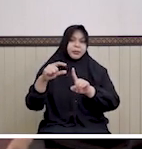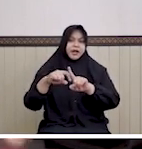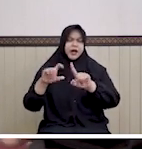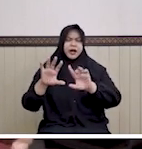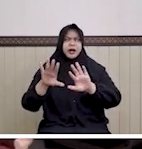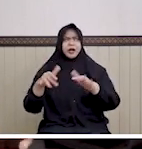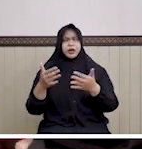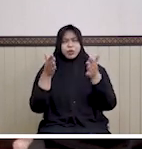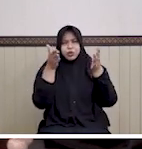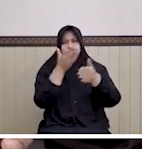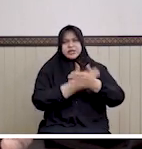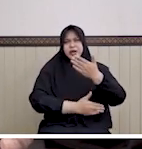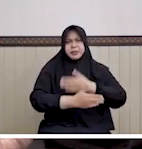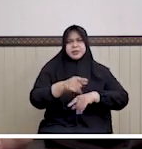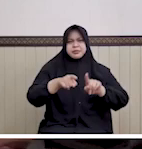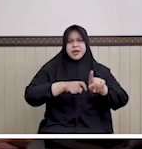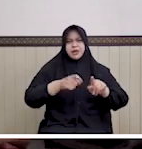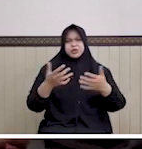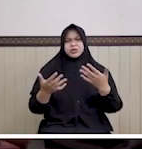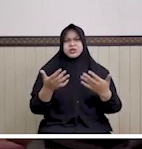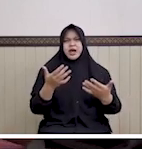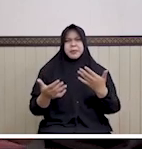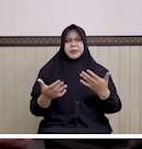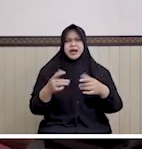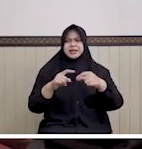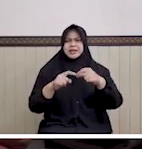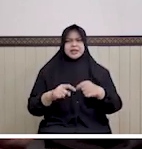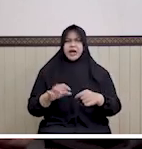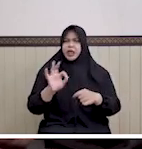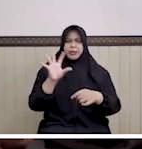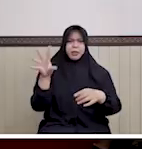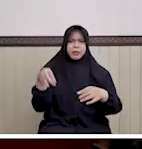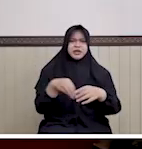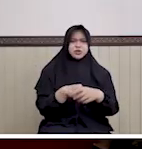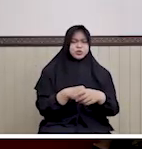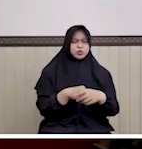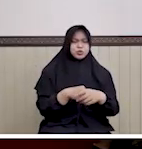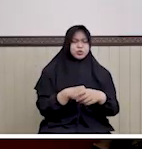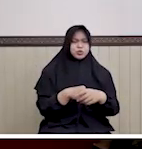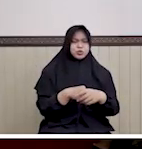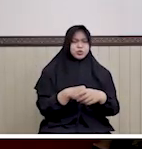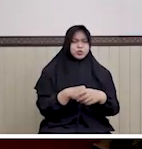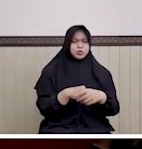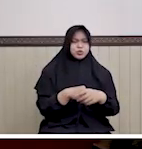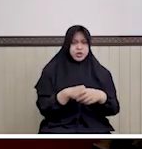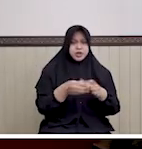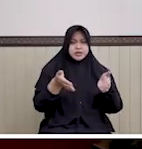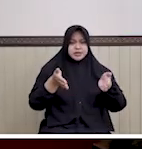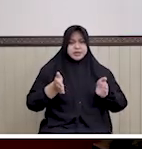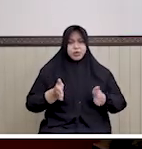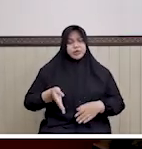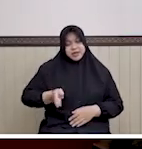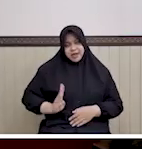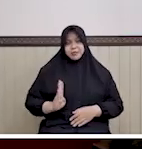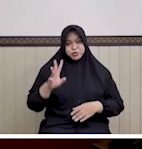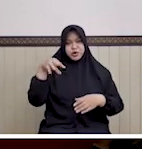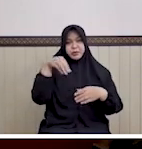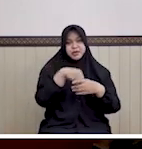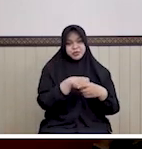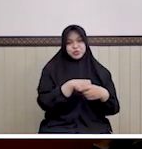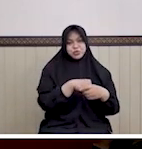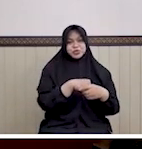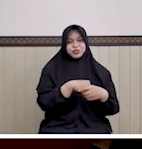baru sadaya Cika Cika belum jika belum masuk ke kami ya sikap sila yang Assegaf sudah ya